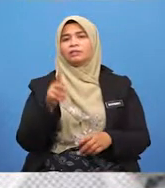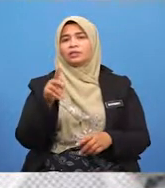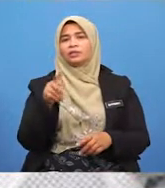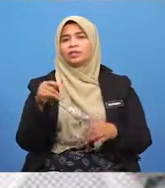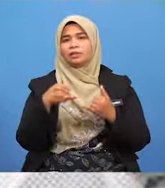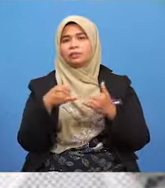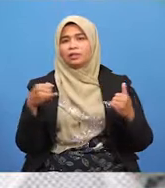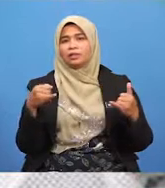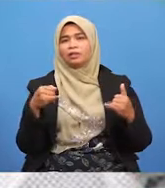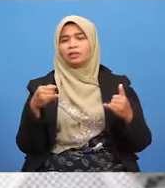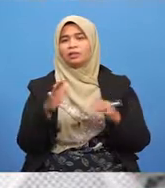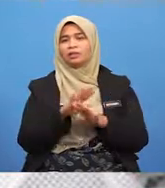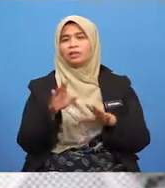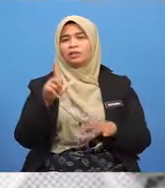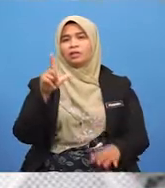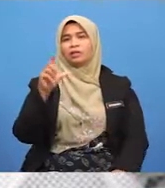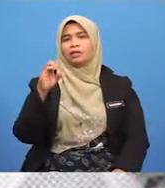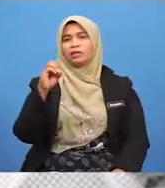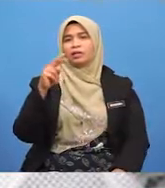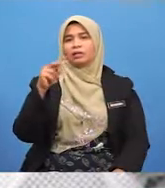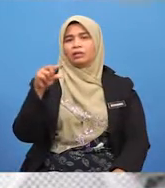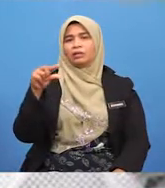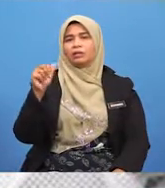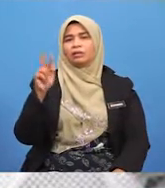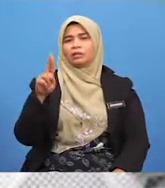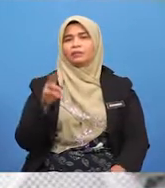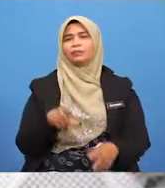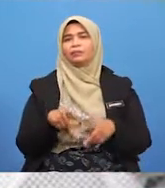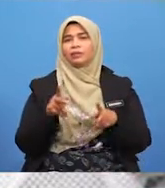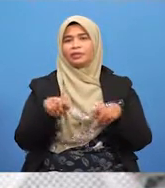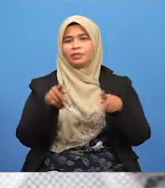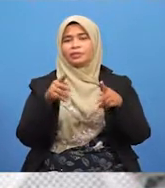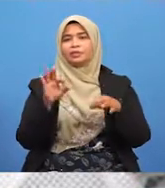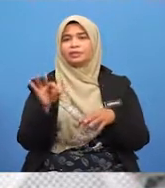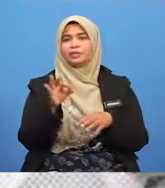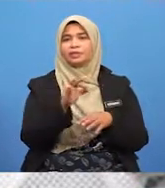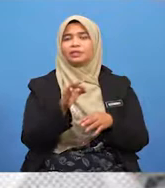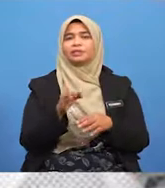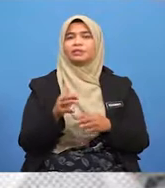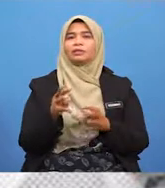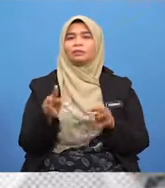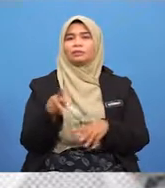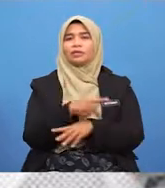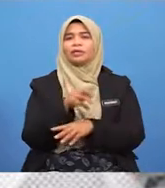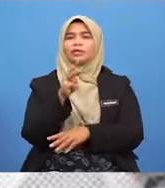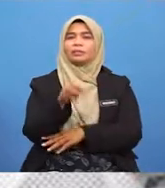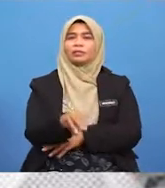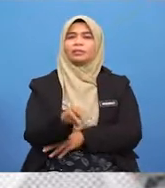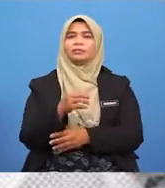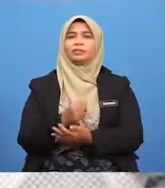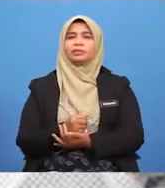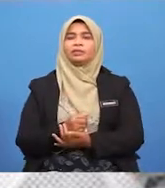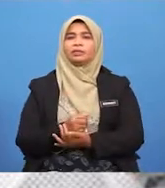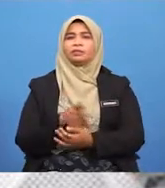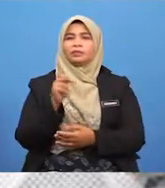dan tidak longgar proses jahitan pijama proses kerja menjahit pidzama